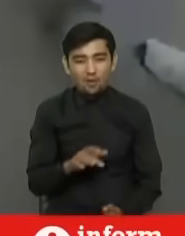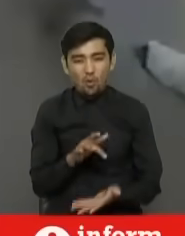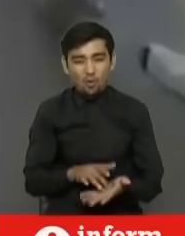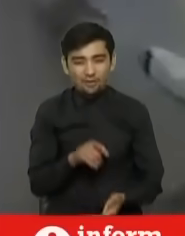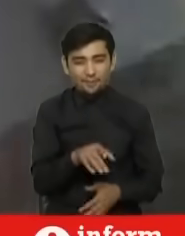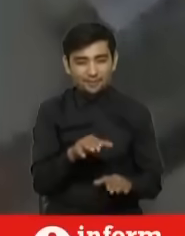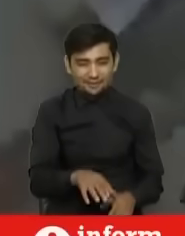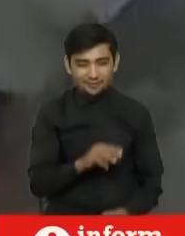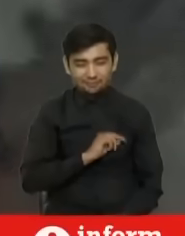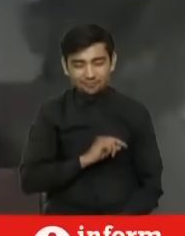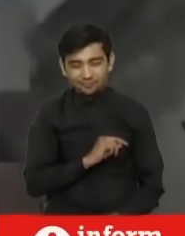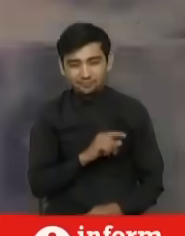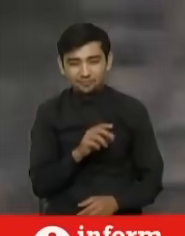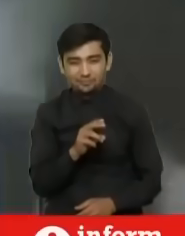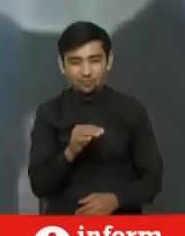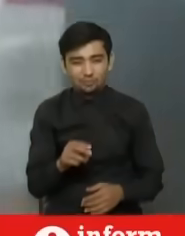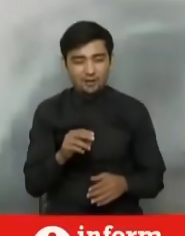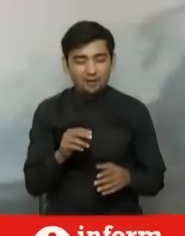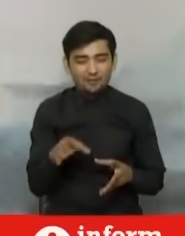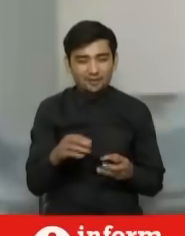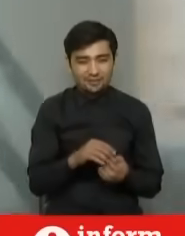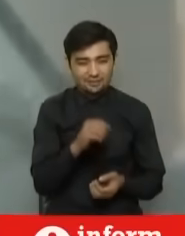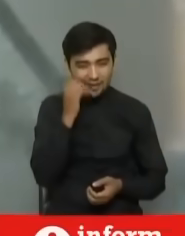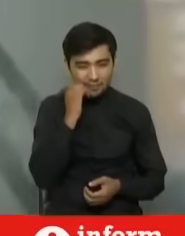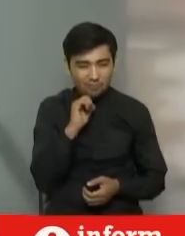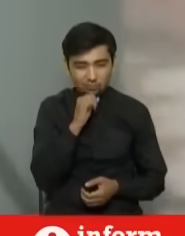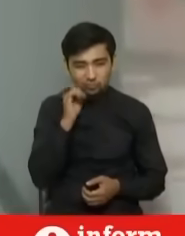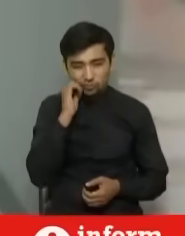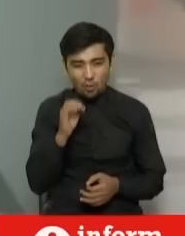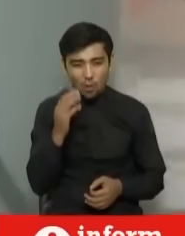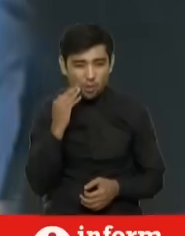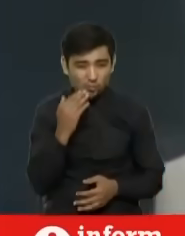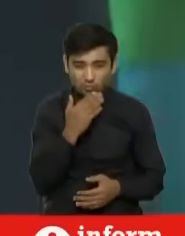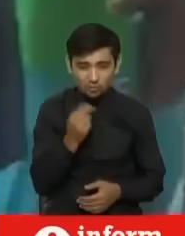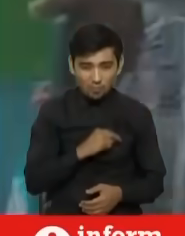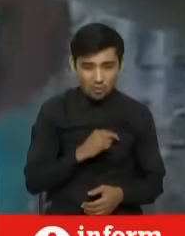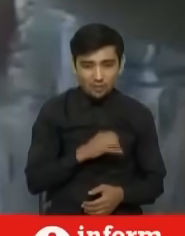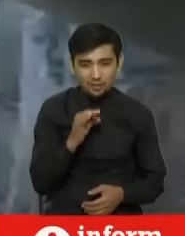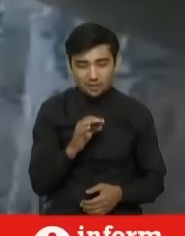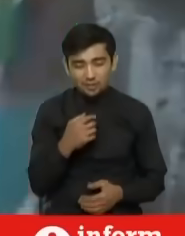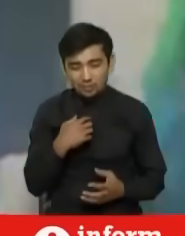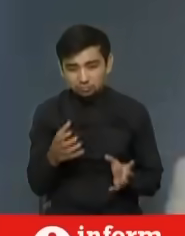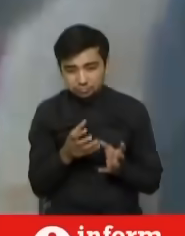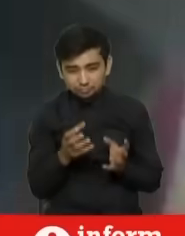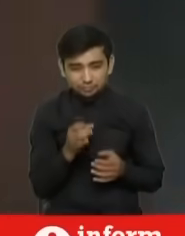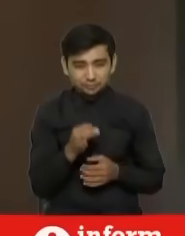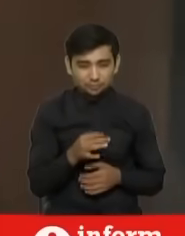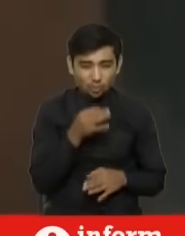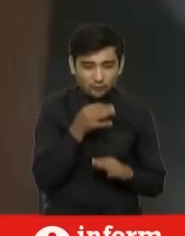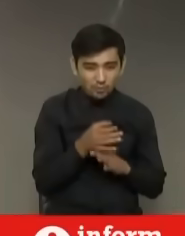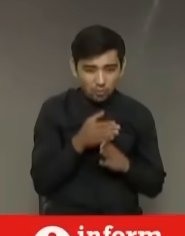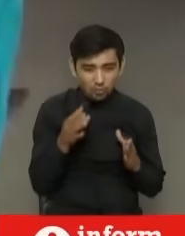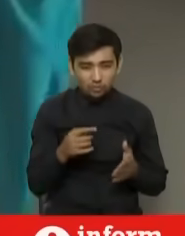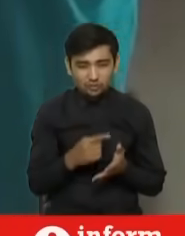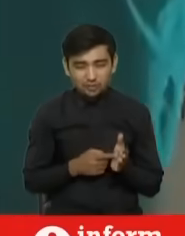әлеуметтік қызмет көрсету орталығының бір топ қызметкерлері. Қарттар үйінде еңбек ету оңай емес. Анадай мейірім, баладай көңіл асқан жауапкершілік пен ыждағаттықты